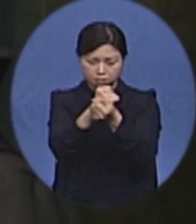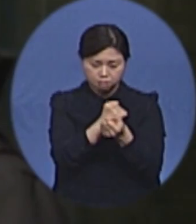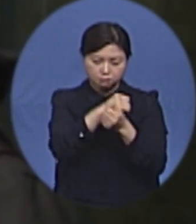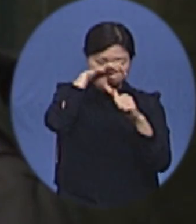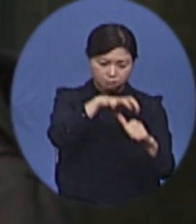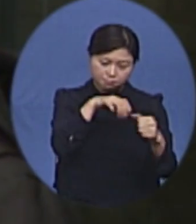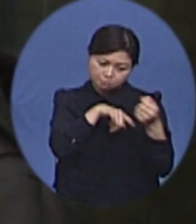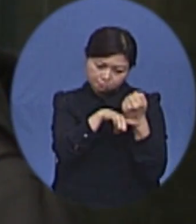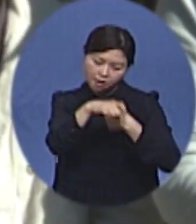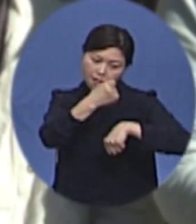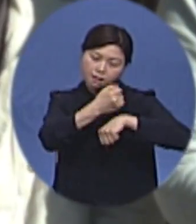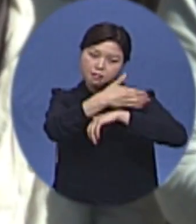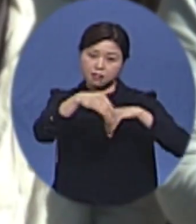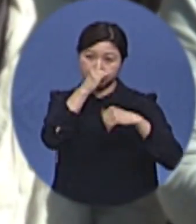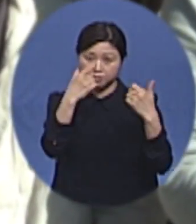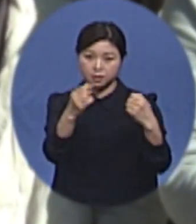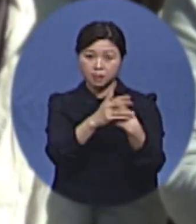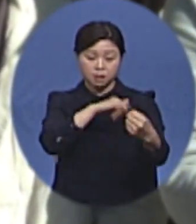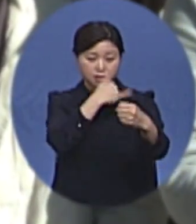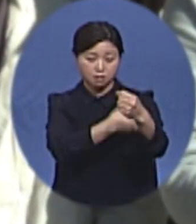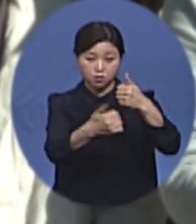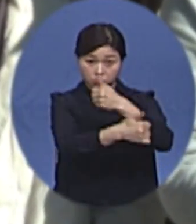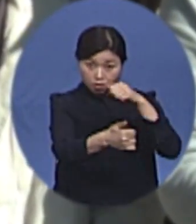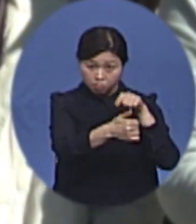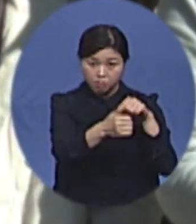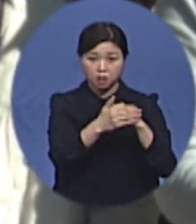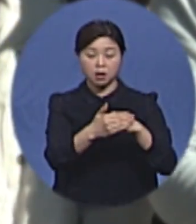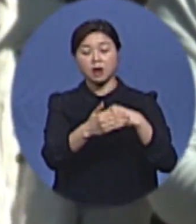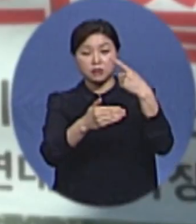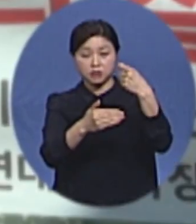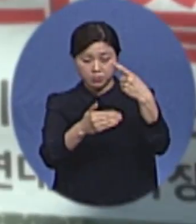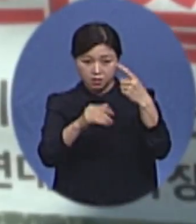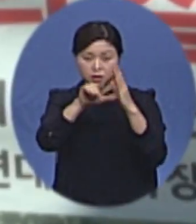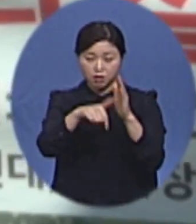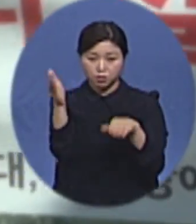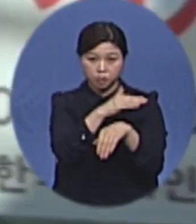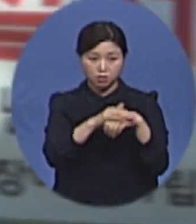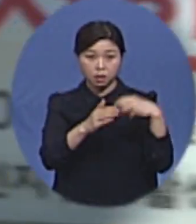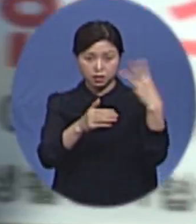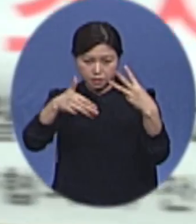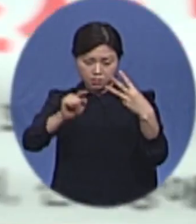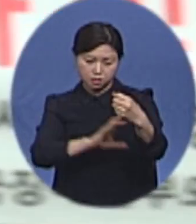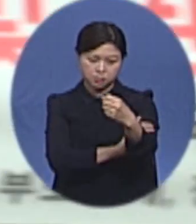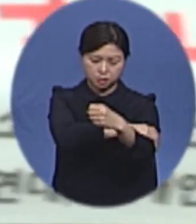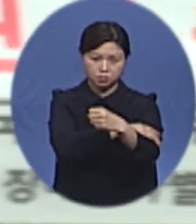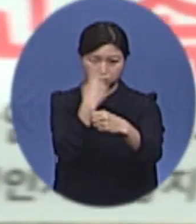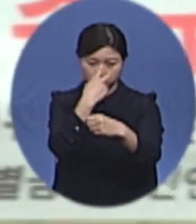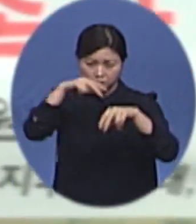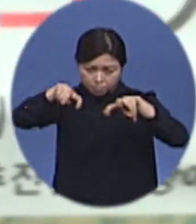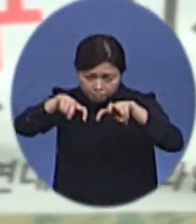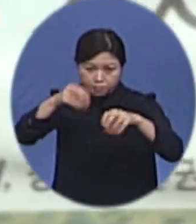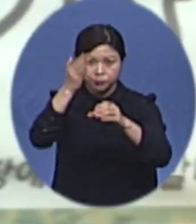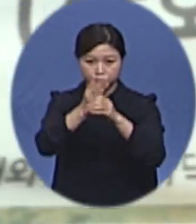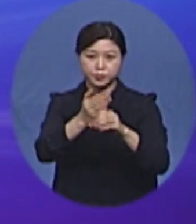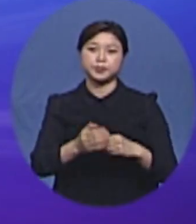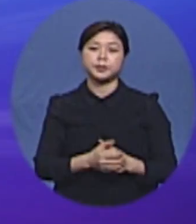밝혔습니다. 한편 국가인권위원회가 지난 11일부터 희망원에 대한 3차 직권조사를 진행 중에 있습니다.